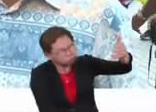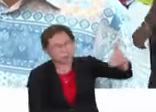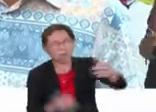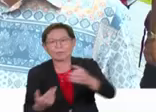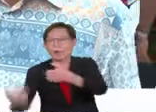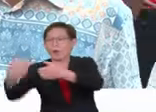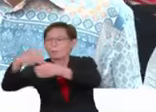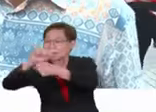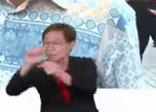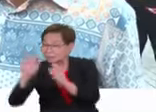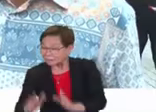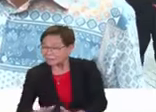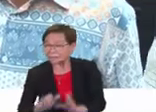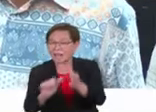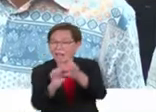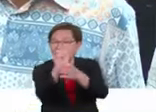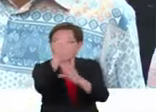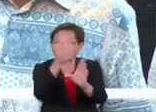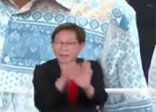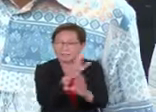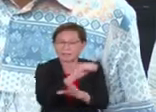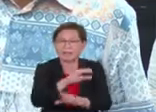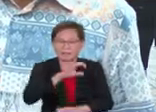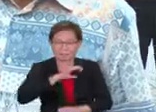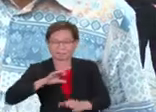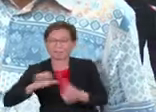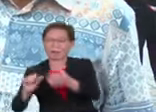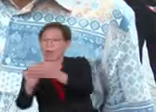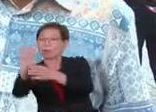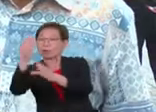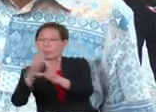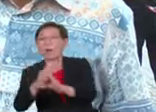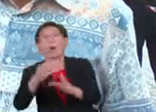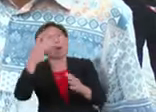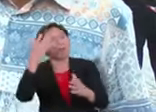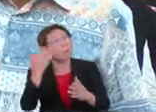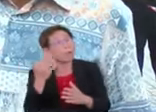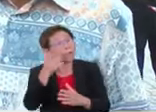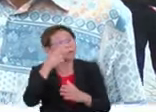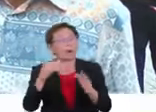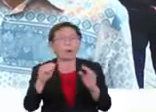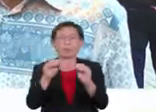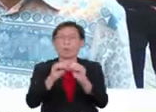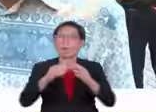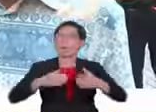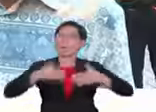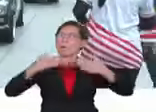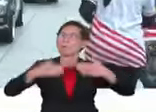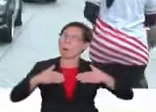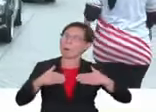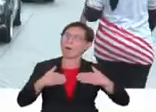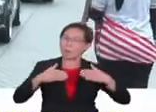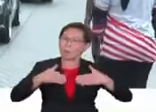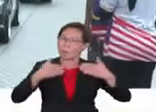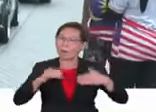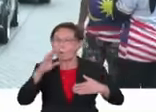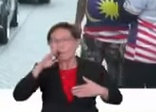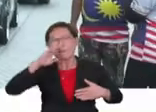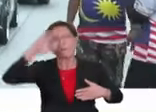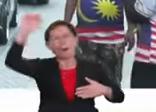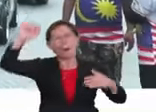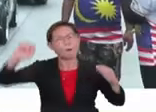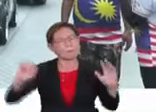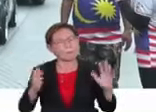kakitangan dalaman serta juga pelanggan-pelanggan Agrobank bagi menyemarakkan lagi perayaan kemerdekaan Malaysia yang